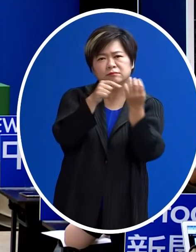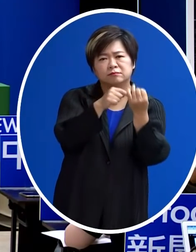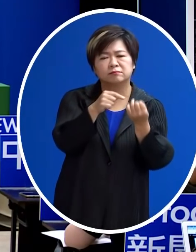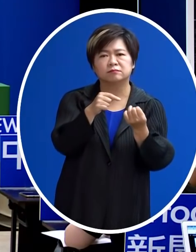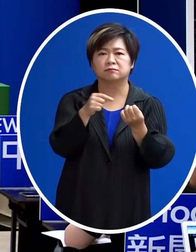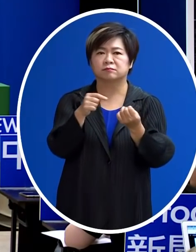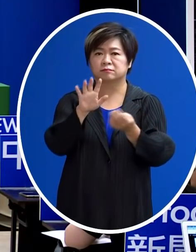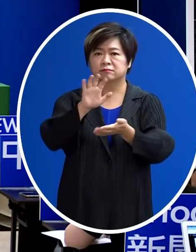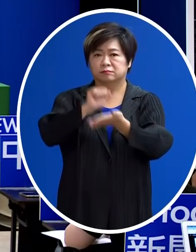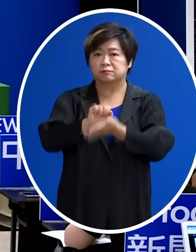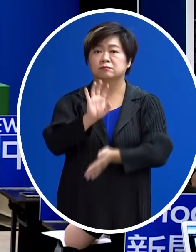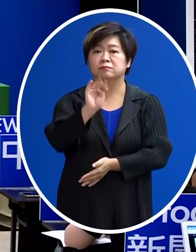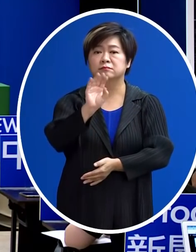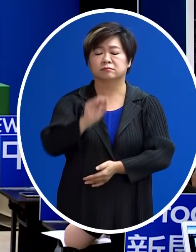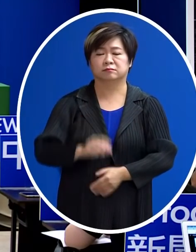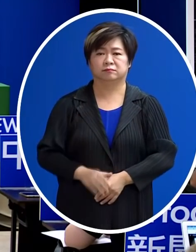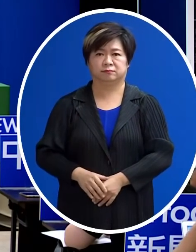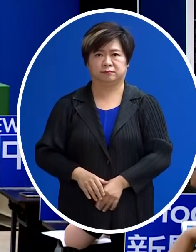字？谢谢。